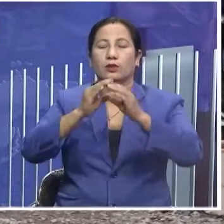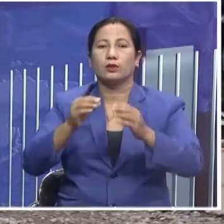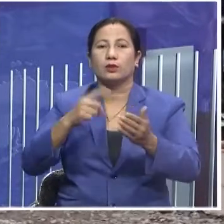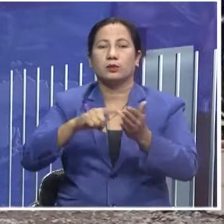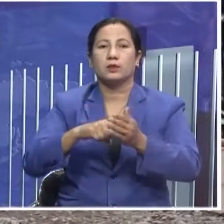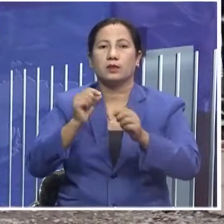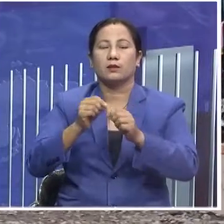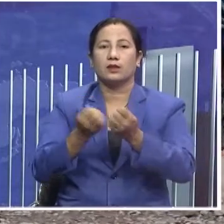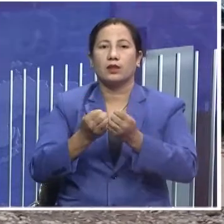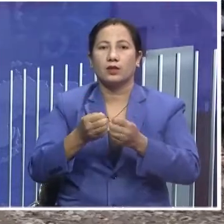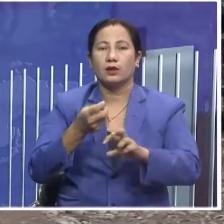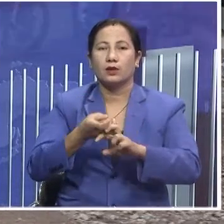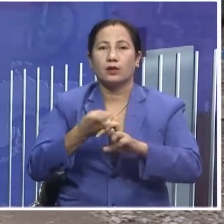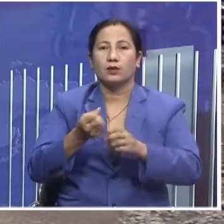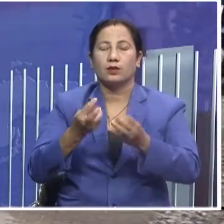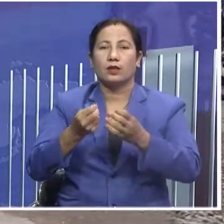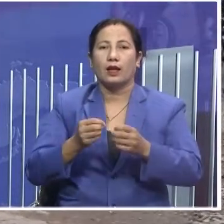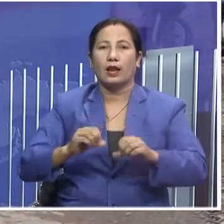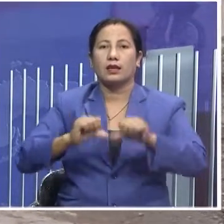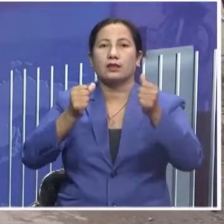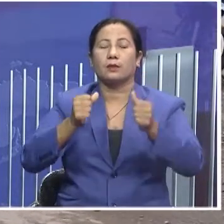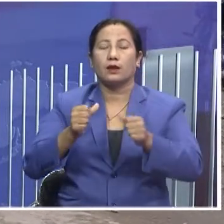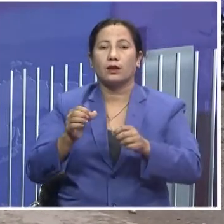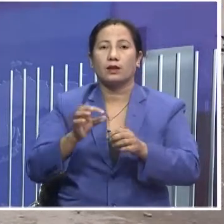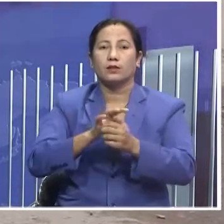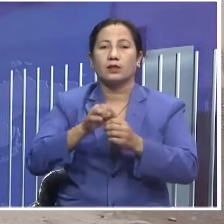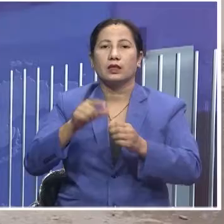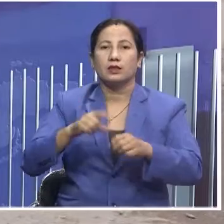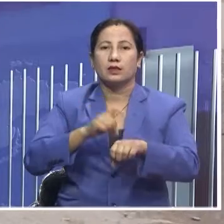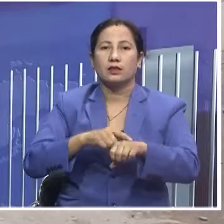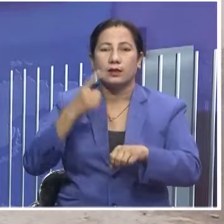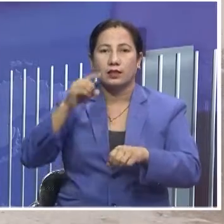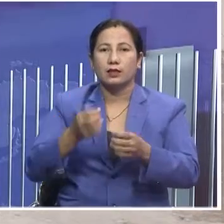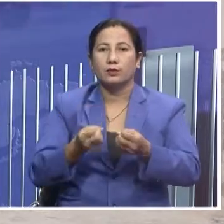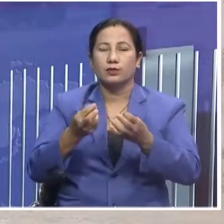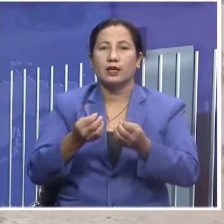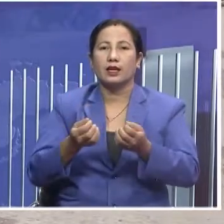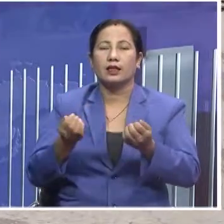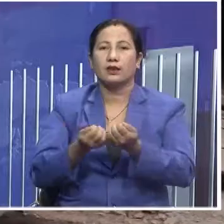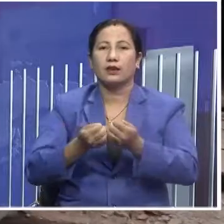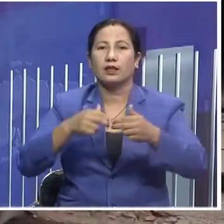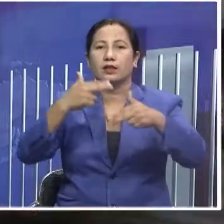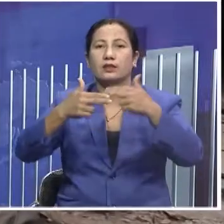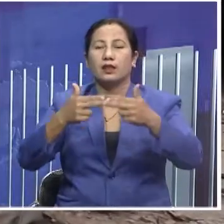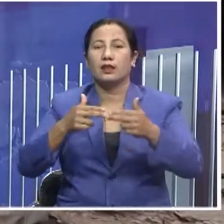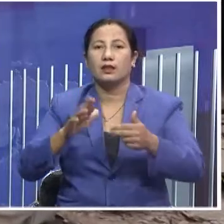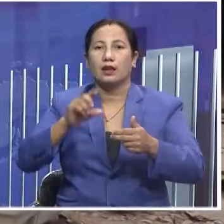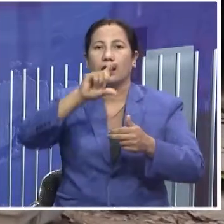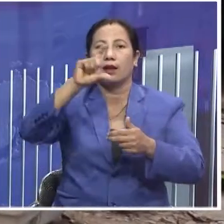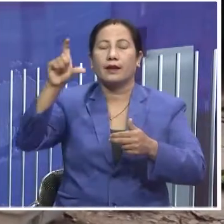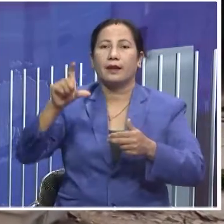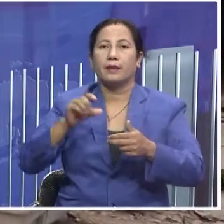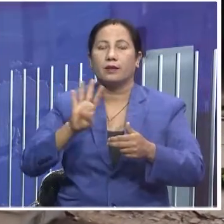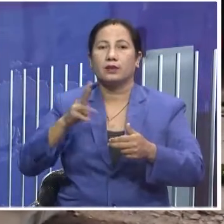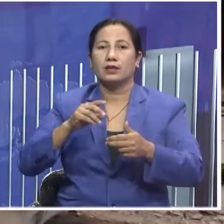गरेकाले विश्वकर्मालाई सफल वास्तुविदका रूपमा मानि त्यसै समयदेखि पूजाआजा गर्ने परम्परा बसेको नेपाल पञ्चाङ्ग निर्णायक